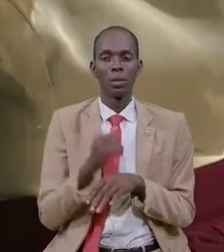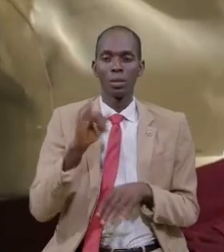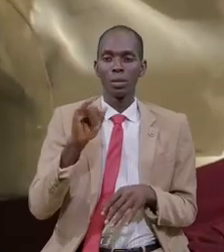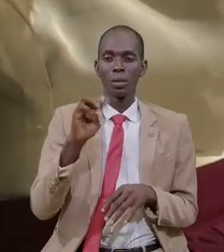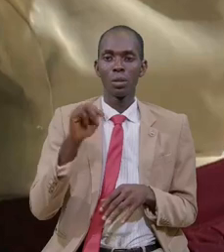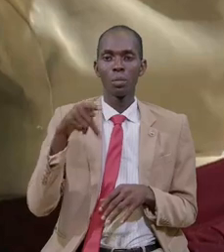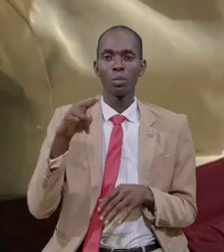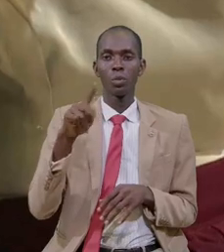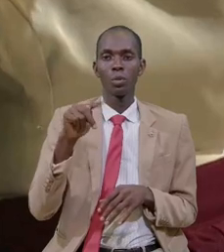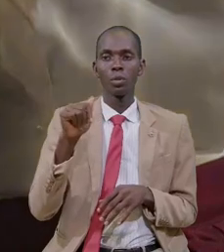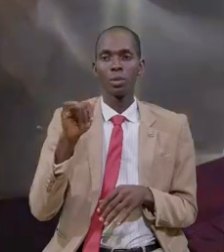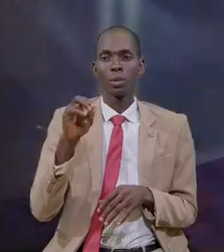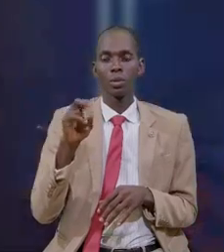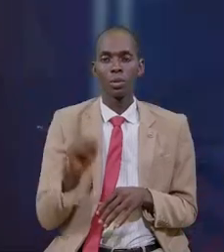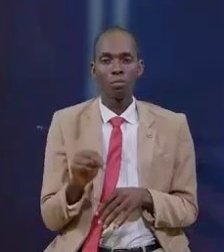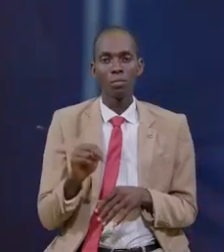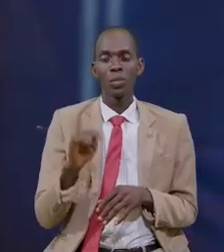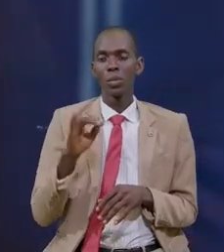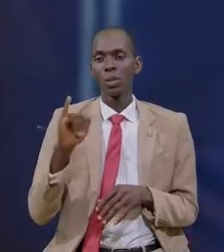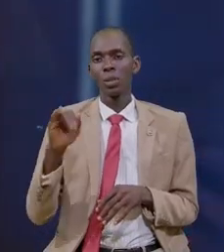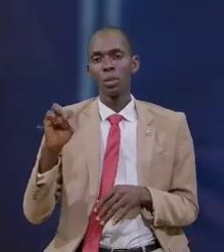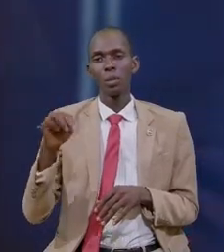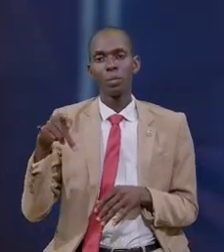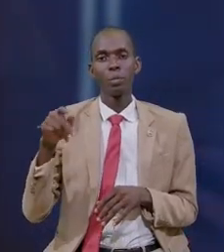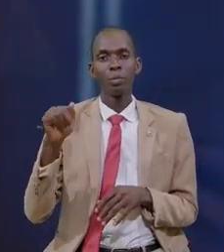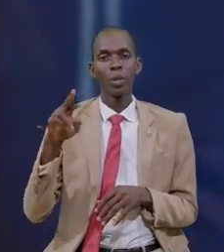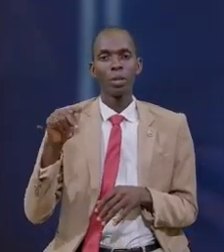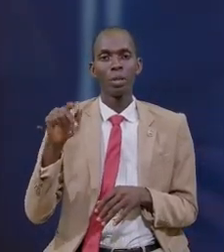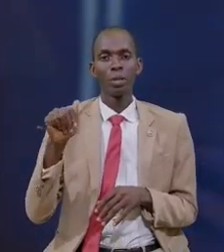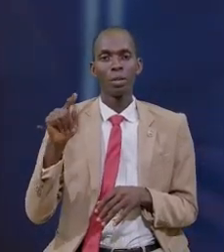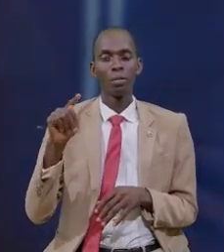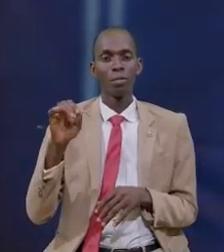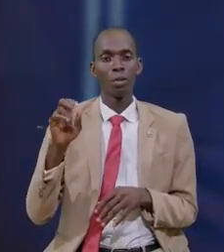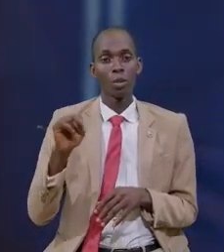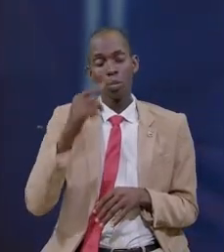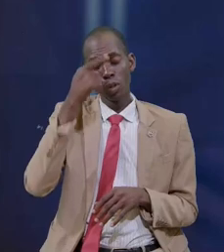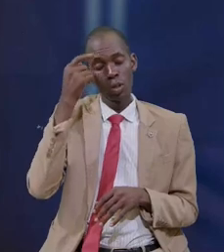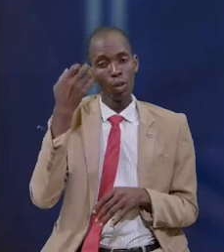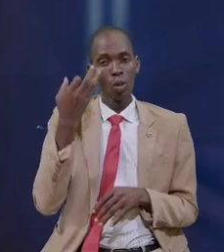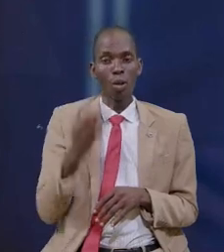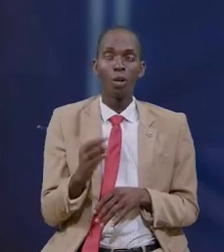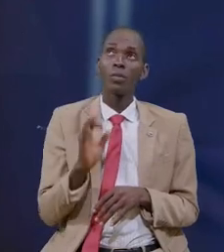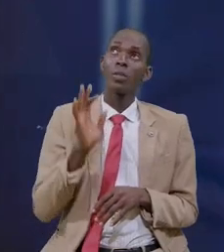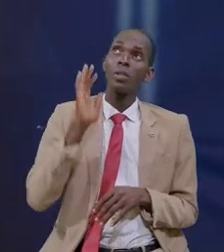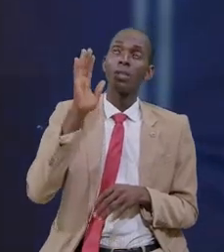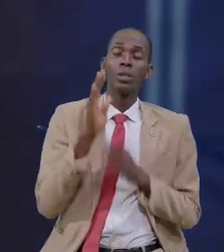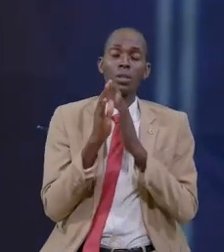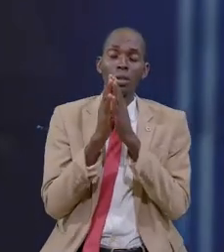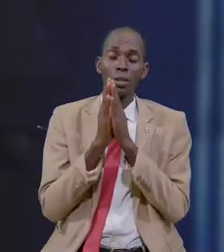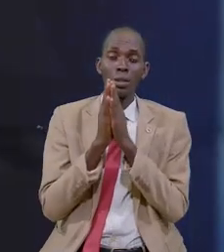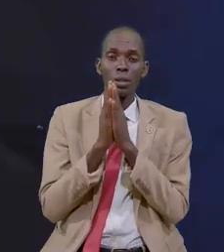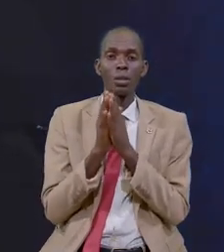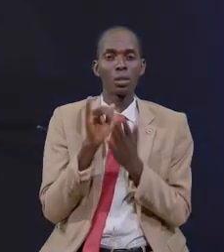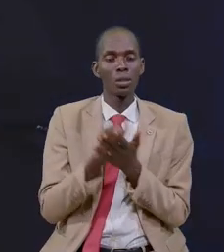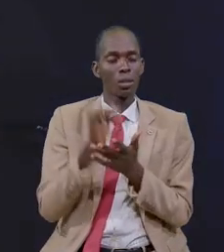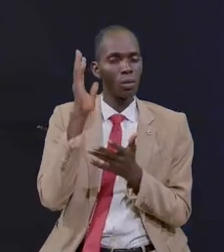L'imputation, l'impartition, à cause de son intercession. Et cela va